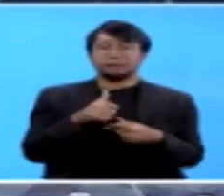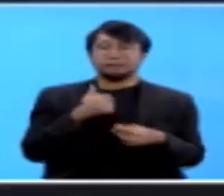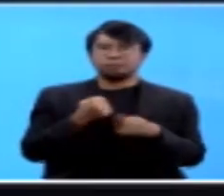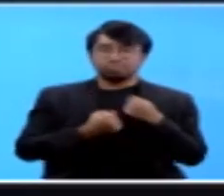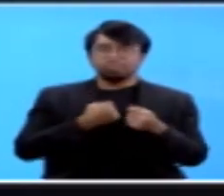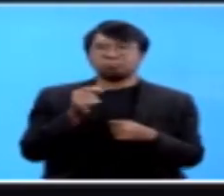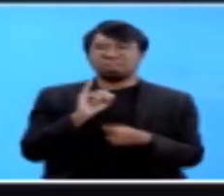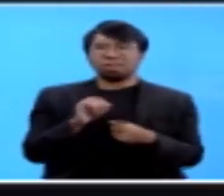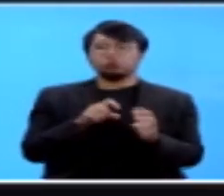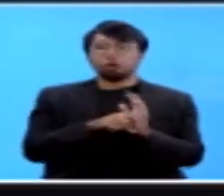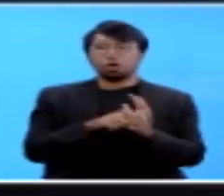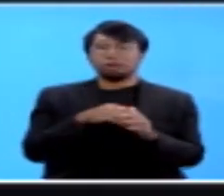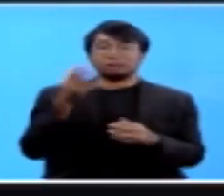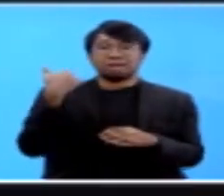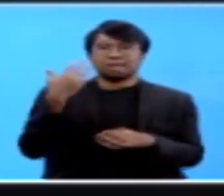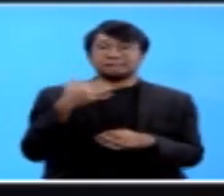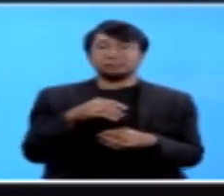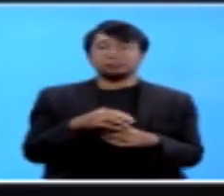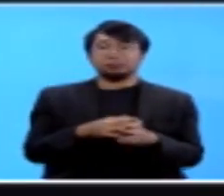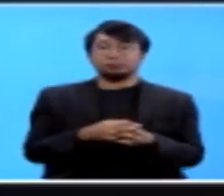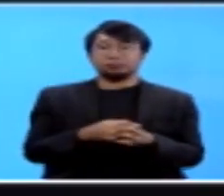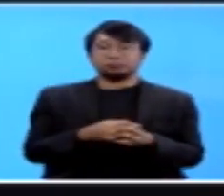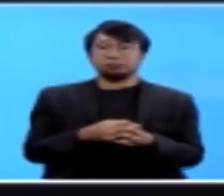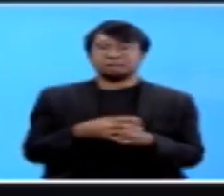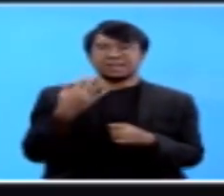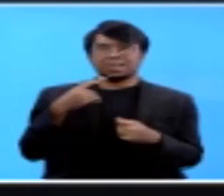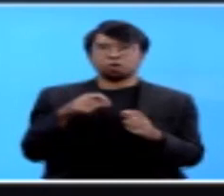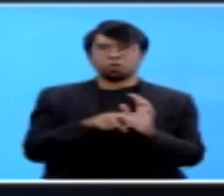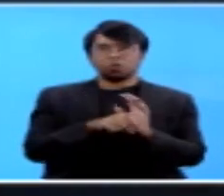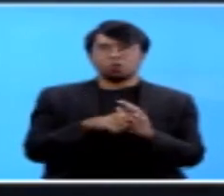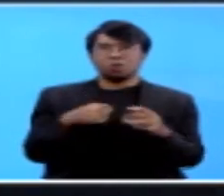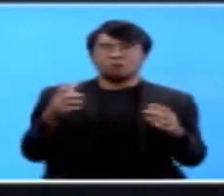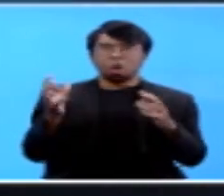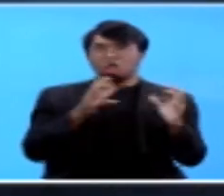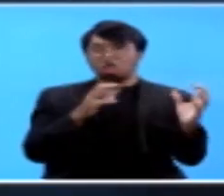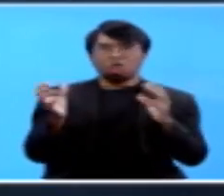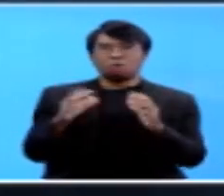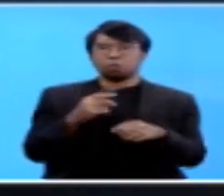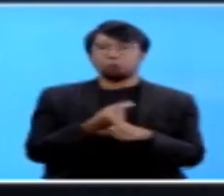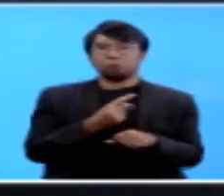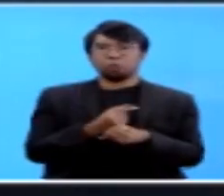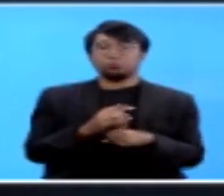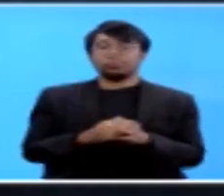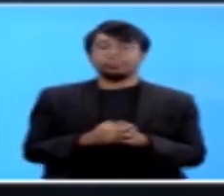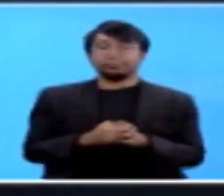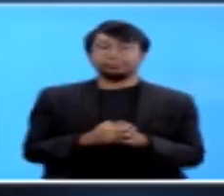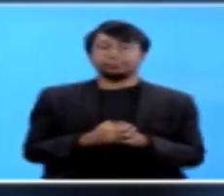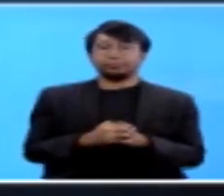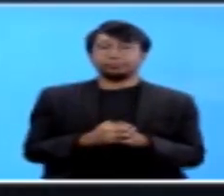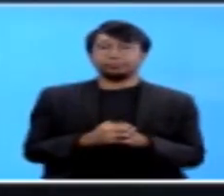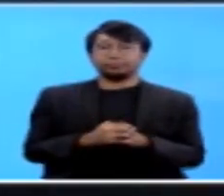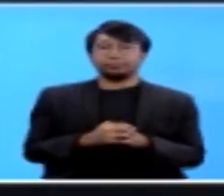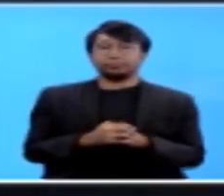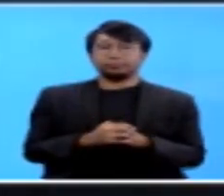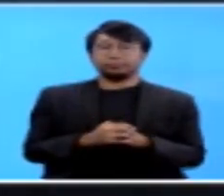tadi melawan guru. Kira-kira kalau melawan guru, Bapak Ibu kita sekolah akan